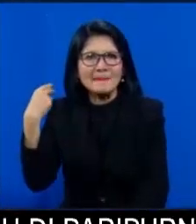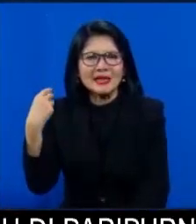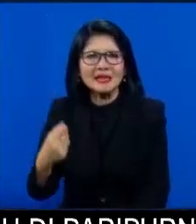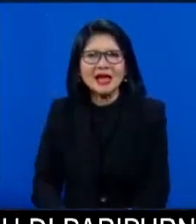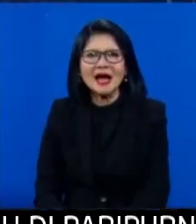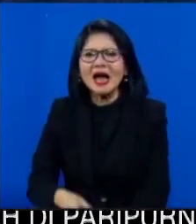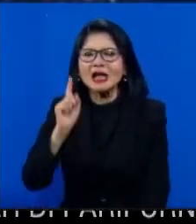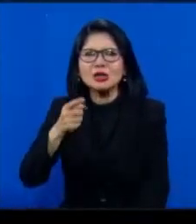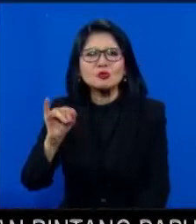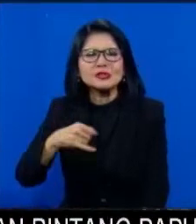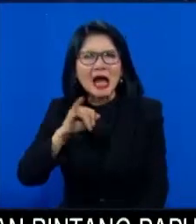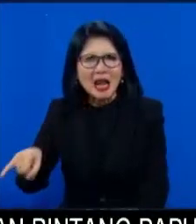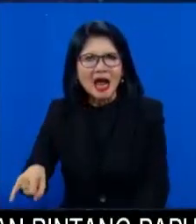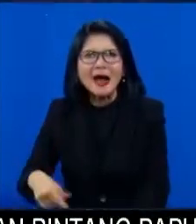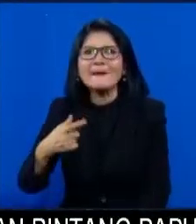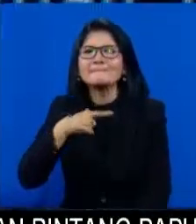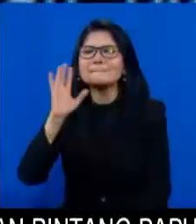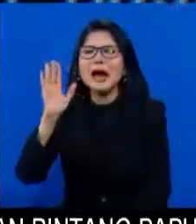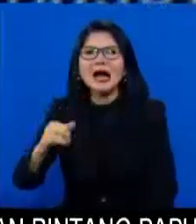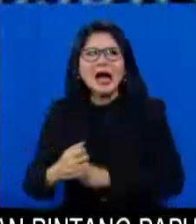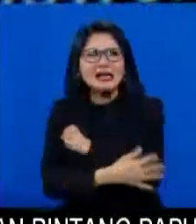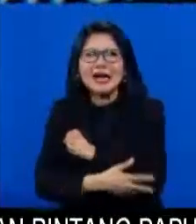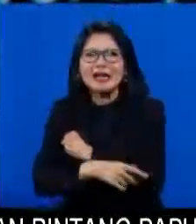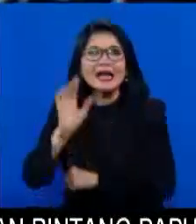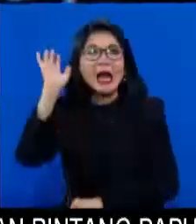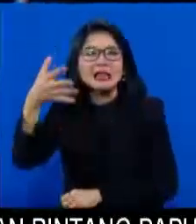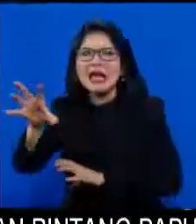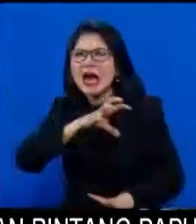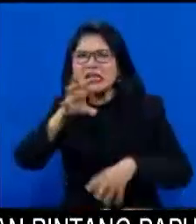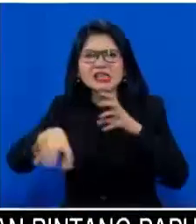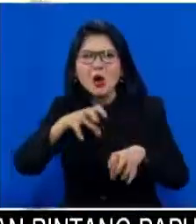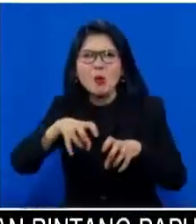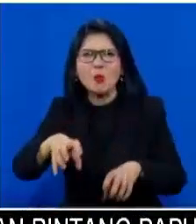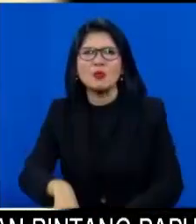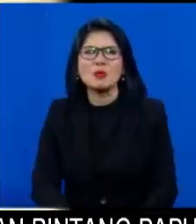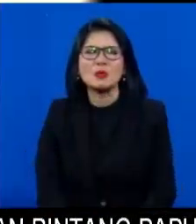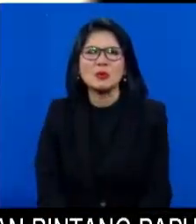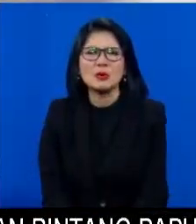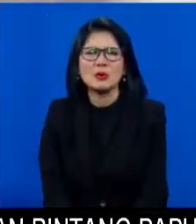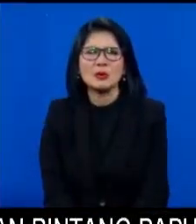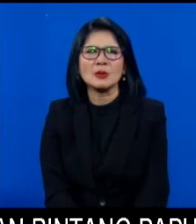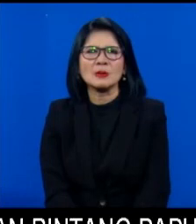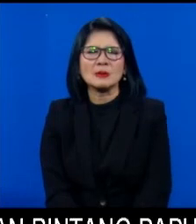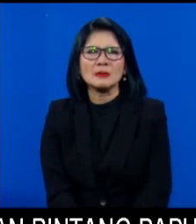tidak mumpuni, maka sebuah negara akan kacau. Tim Liputan CNN Indonesia.